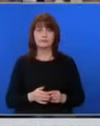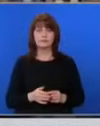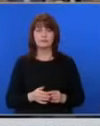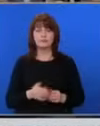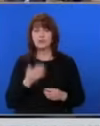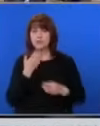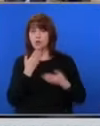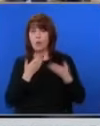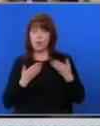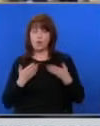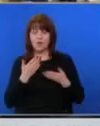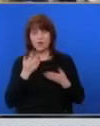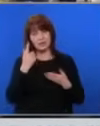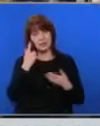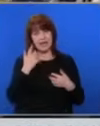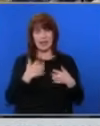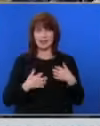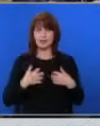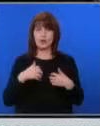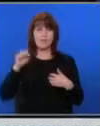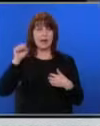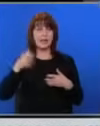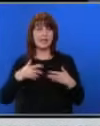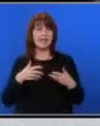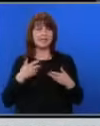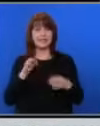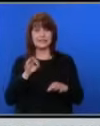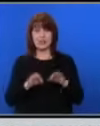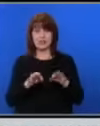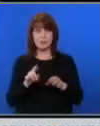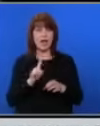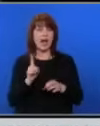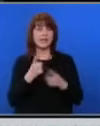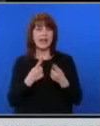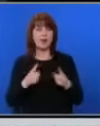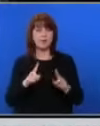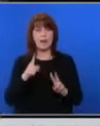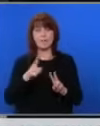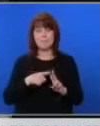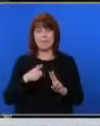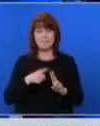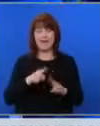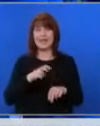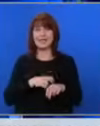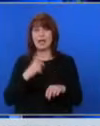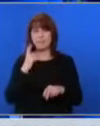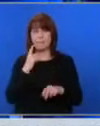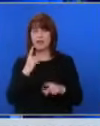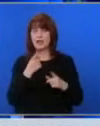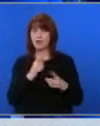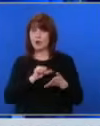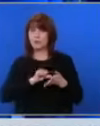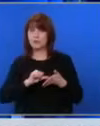С оговорката, че знае настроението на партията и че искат избори, а не управление с ППДБ, Бойко Борисов очерта заплахата от все по-голямото